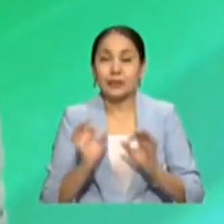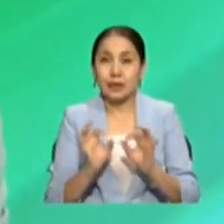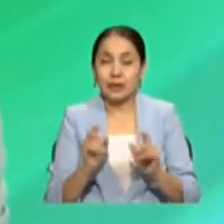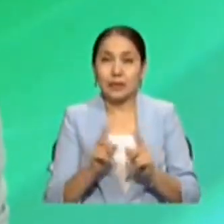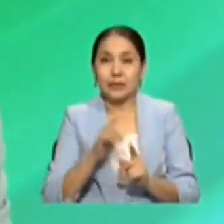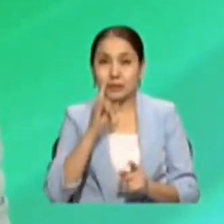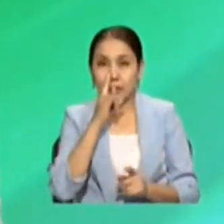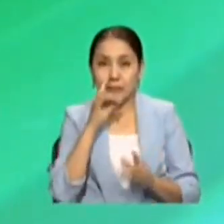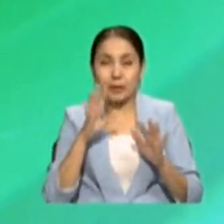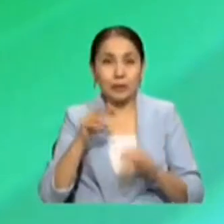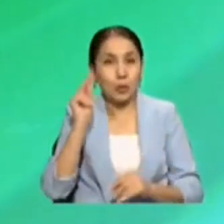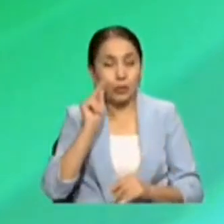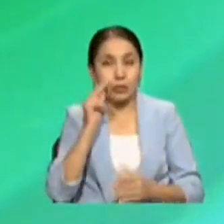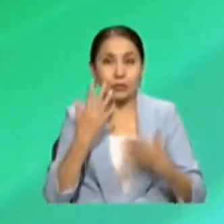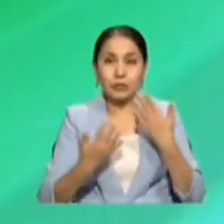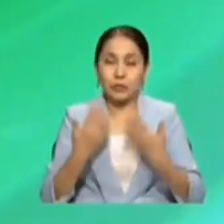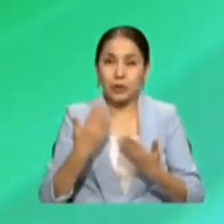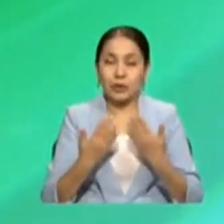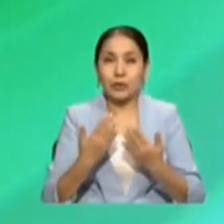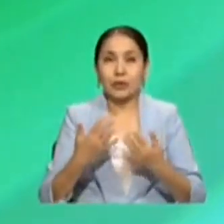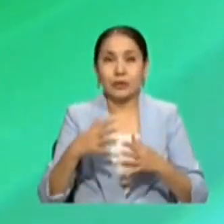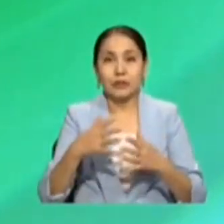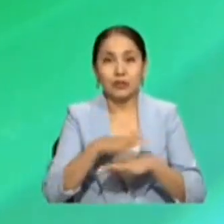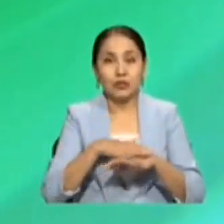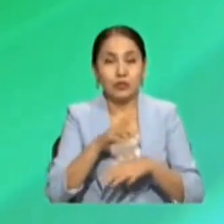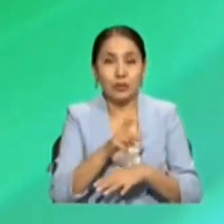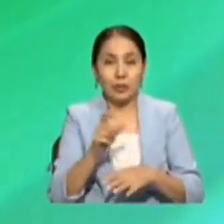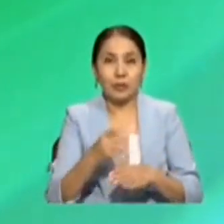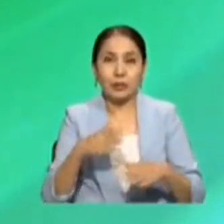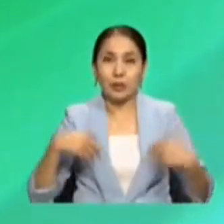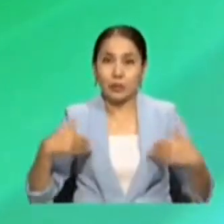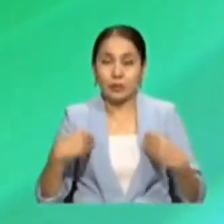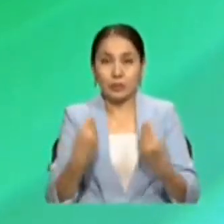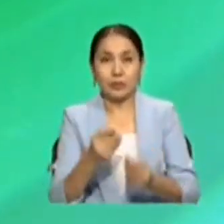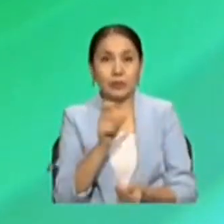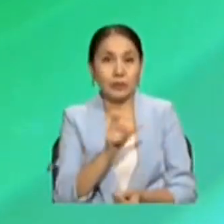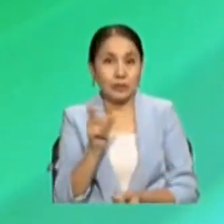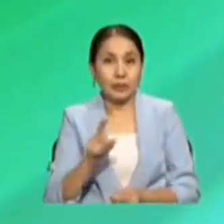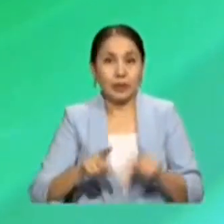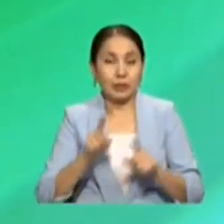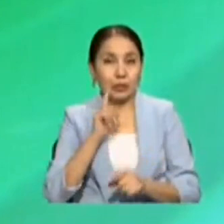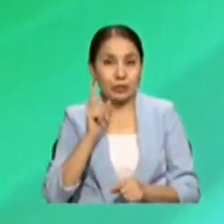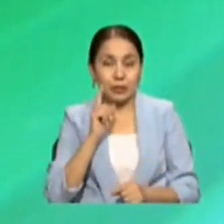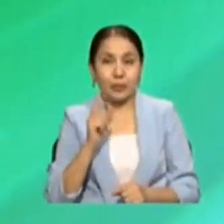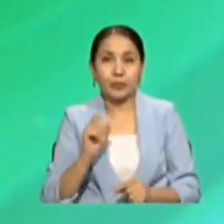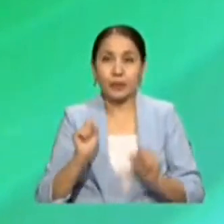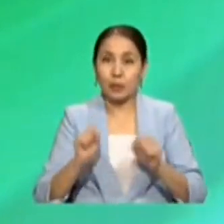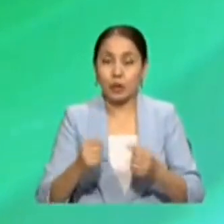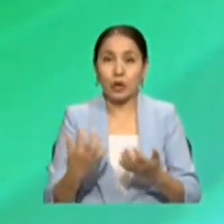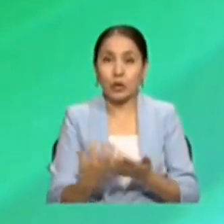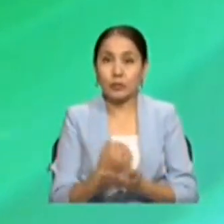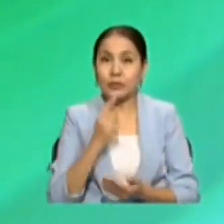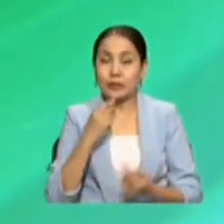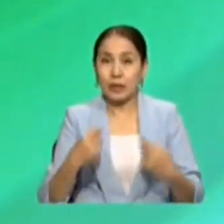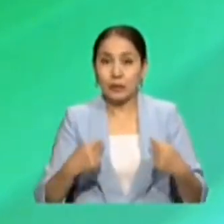Ta'kidlanganidek, Samarqandda o'qish yoki jamiyat koriga yaraydigan biror kasb bilan shug'ullanish istagida bo'lgan ayrim yoshlarimiz imkoniyat topishga